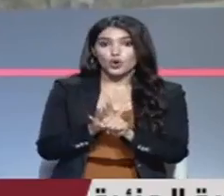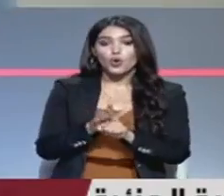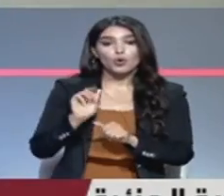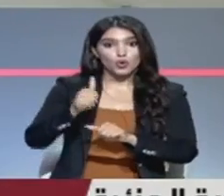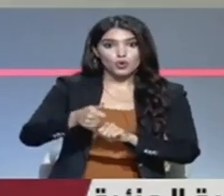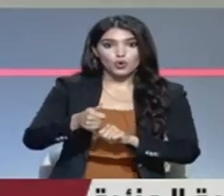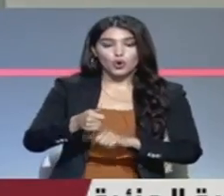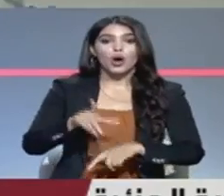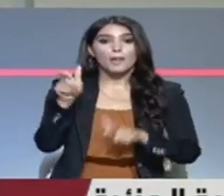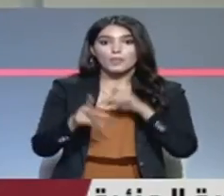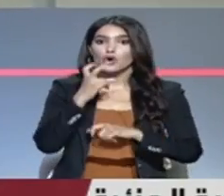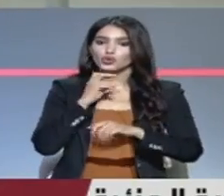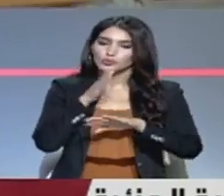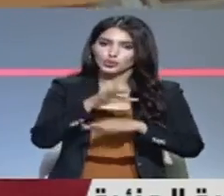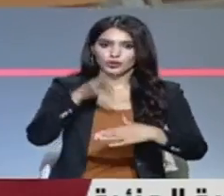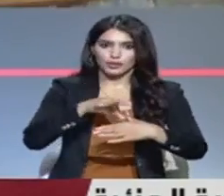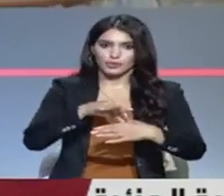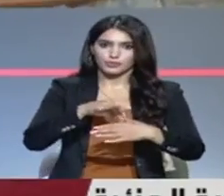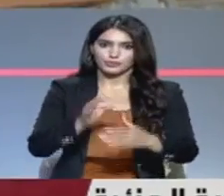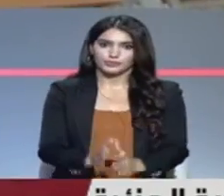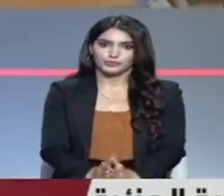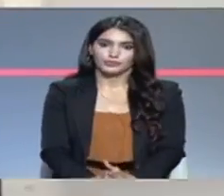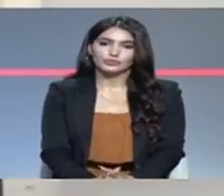وغدا المدنيون يدلون بأصواتهم.